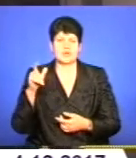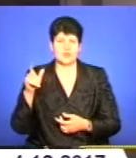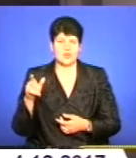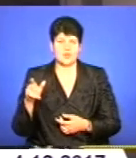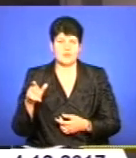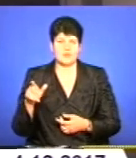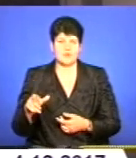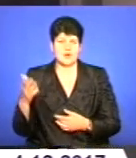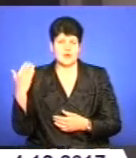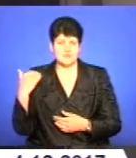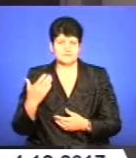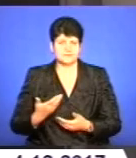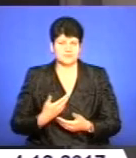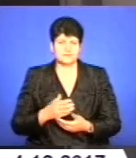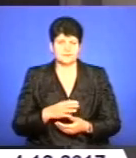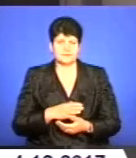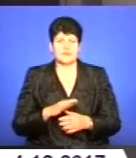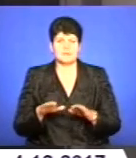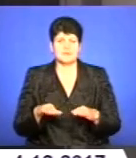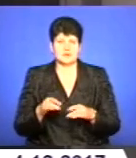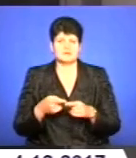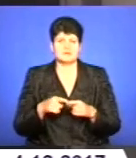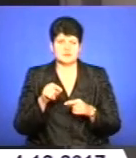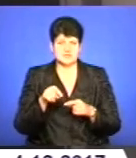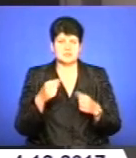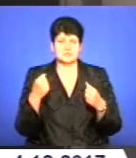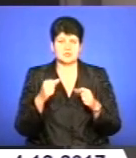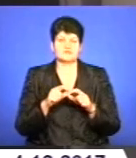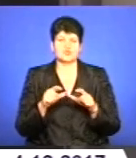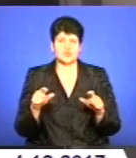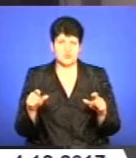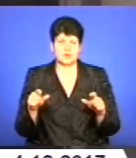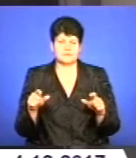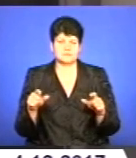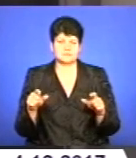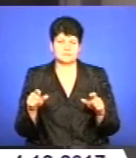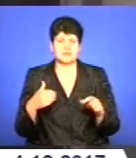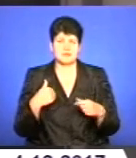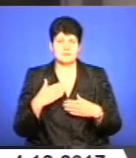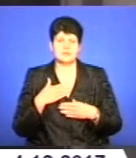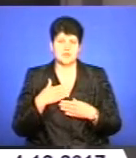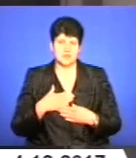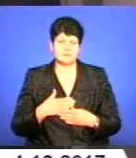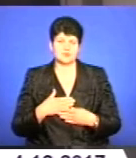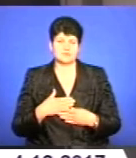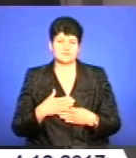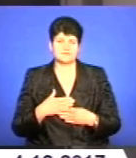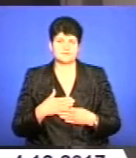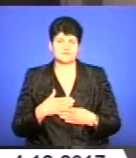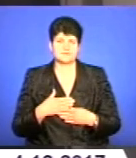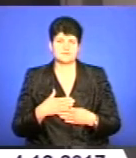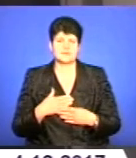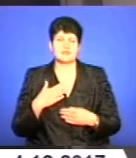в свій час і плавав в цій спортивній школі. І нам приємно.